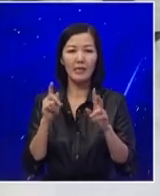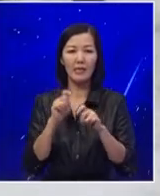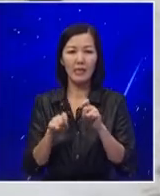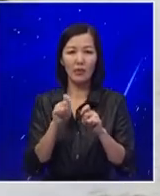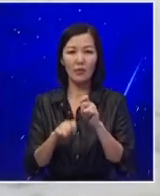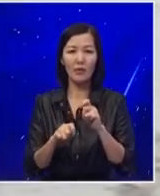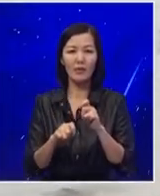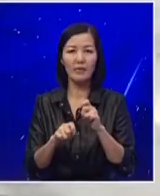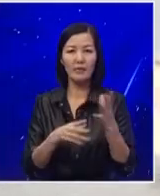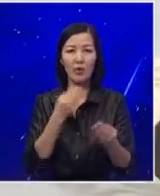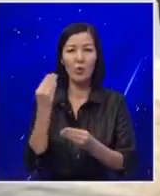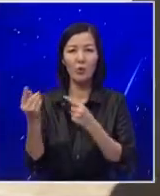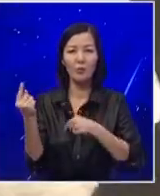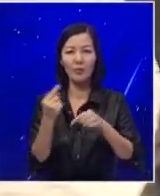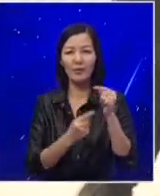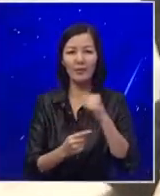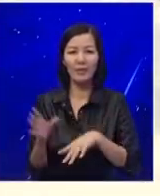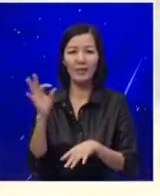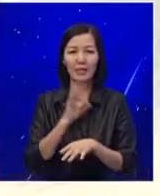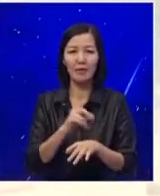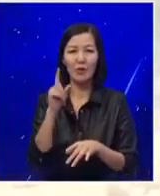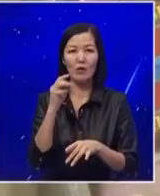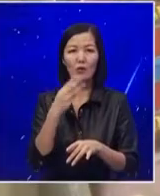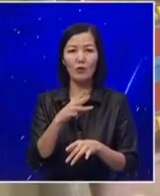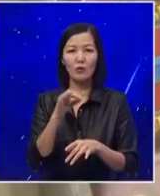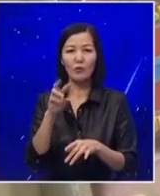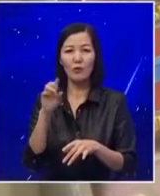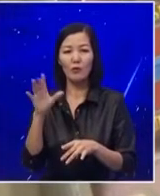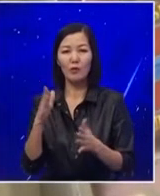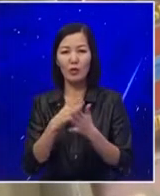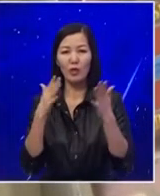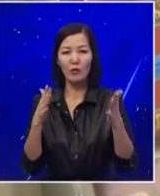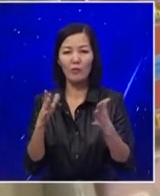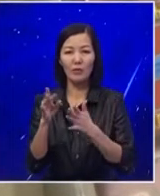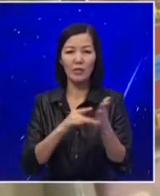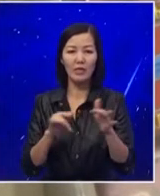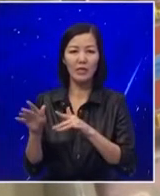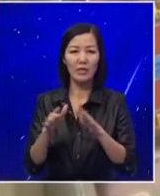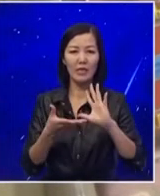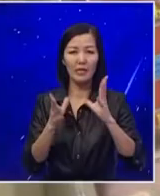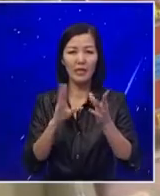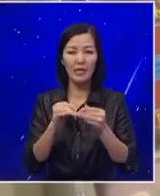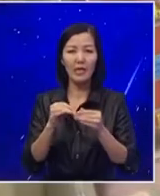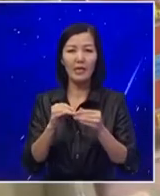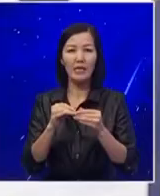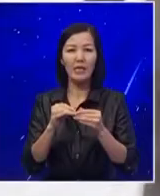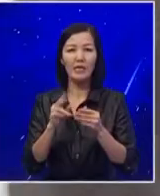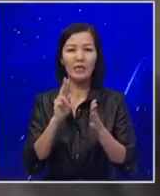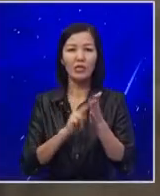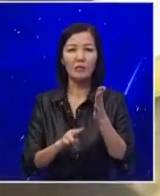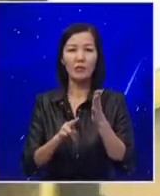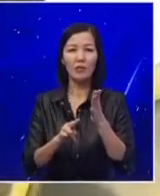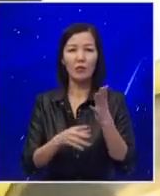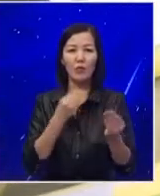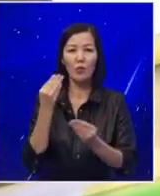бұл заңсыз ойын бизнесіне түскен табыс 134 миллион теңгеден асқан. Жедел шаралар нәтижесінде заңсыз айналымнан